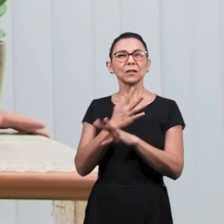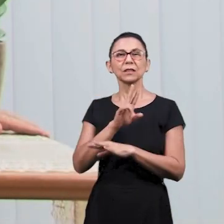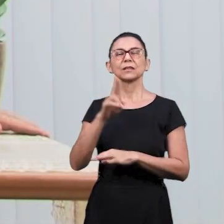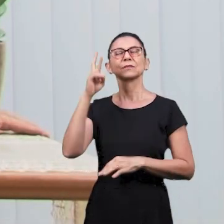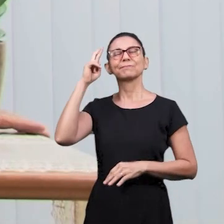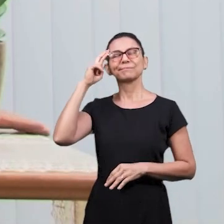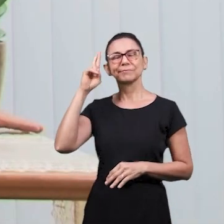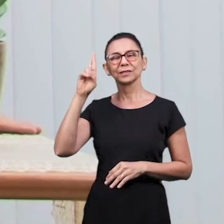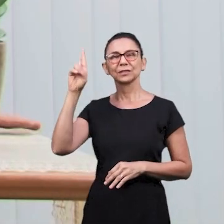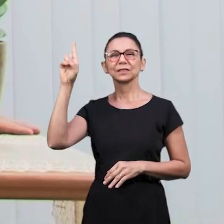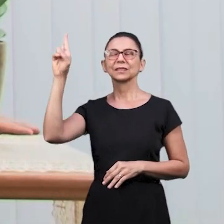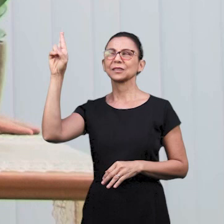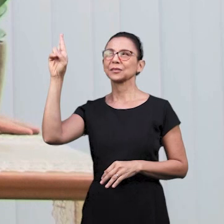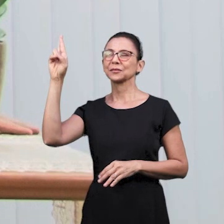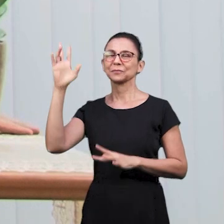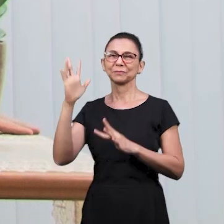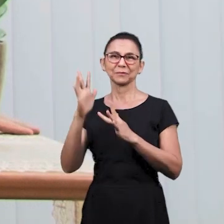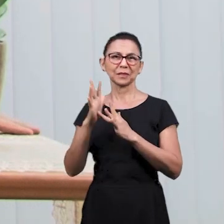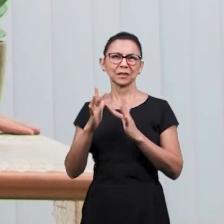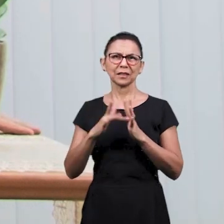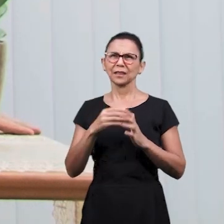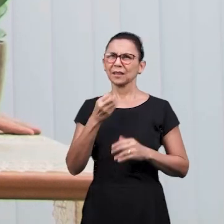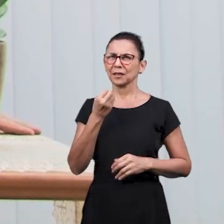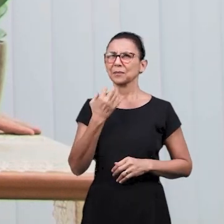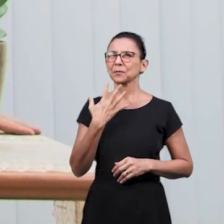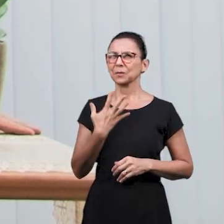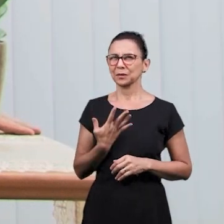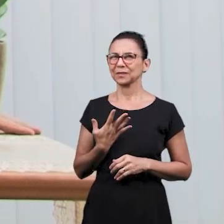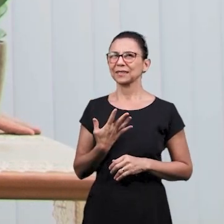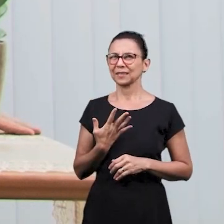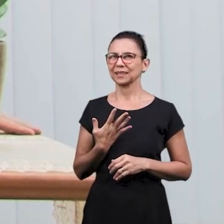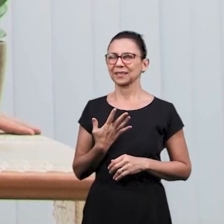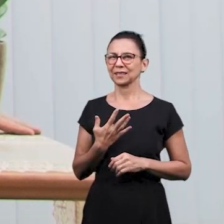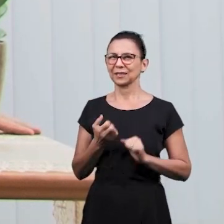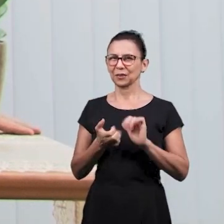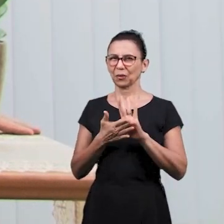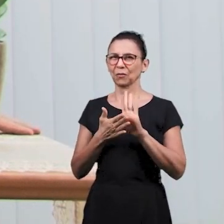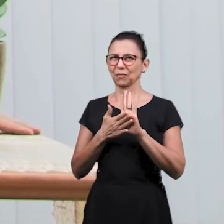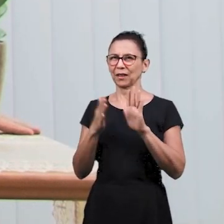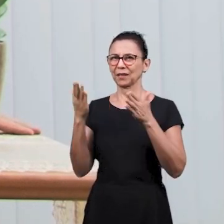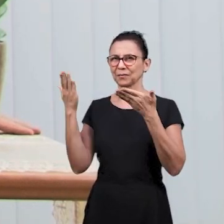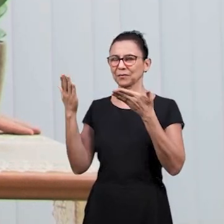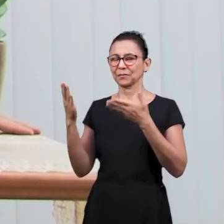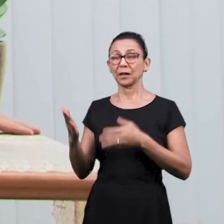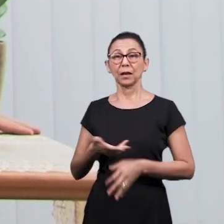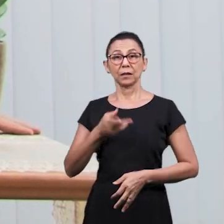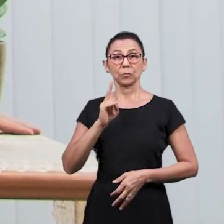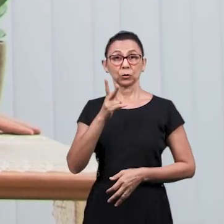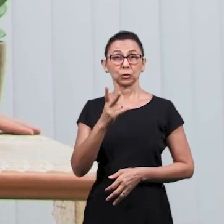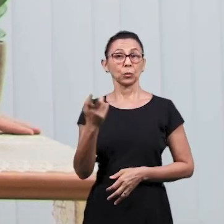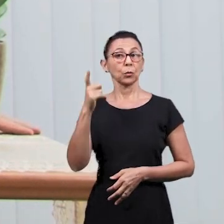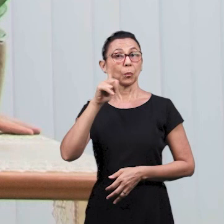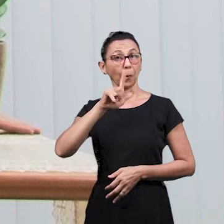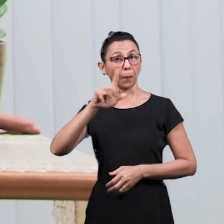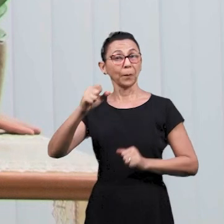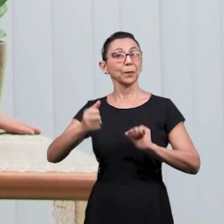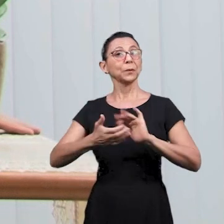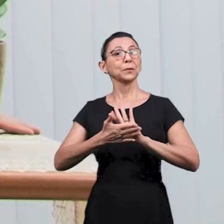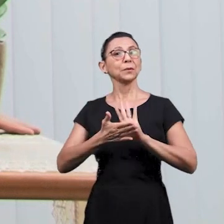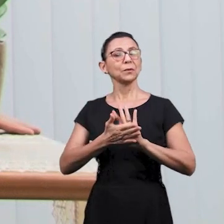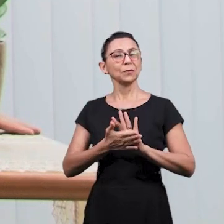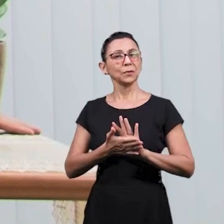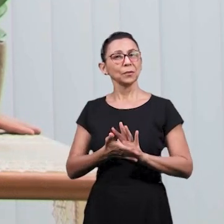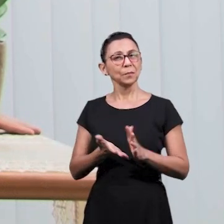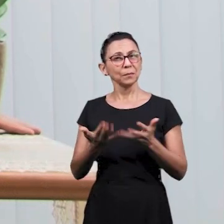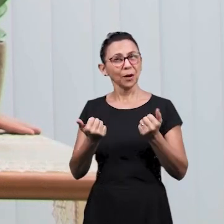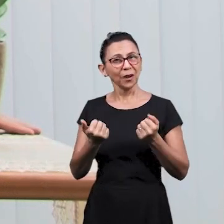Слава Иисусу! Слава нашему Господу Иисусу! Это чудесно хвалить Господа. Мы